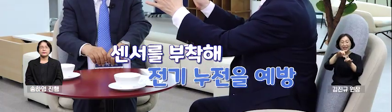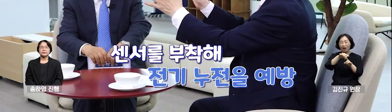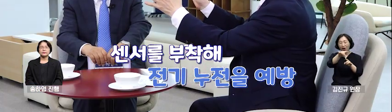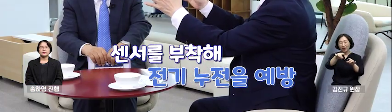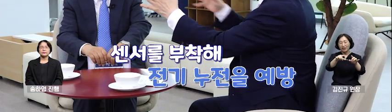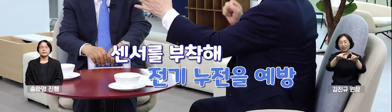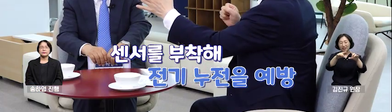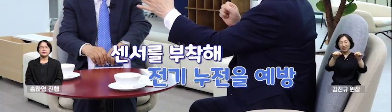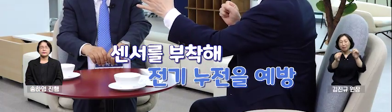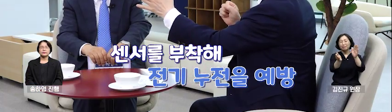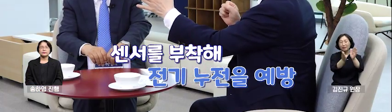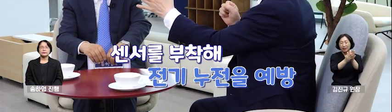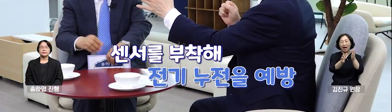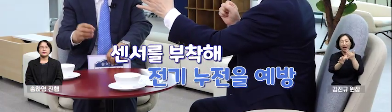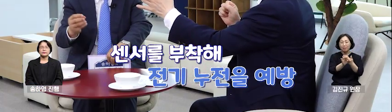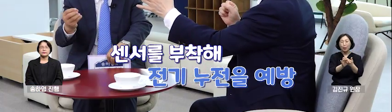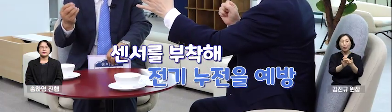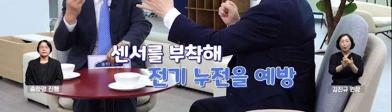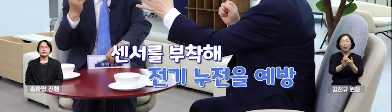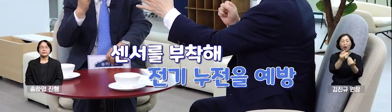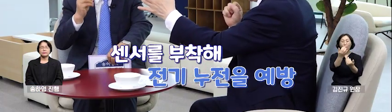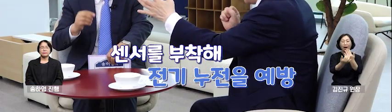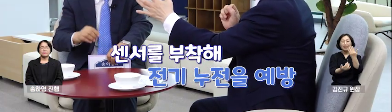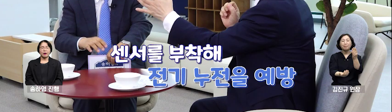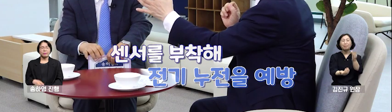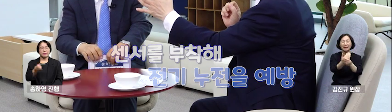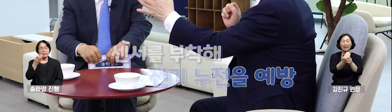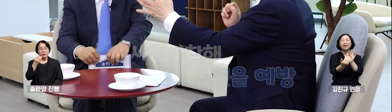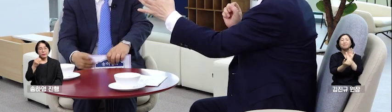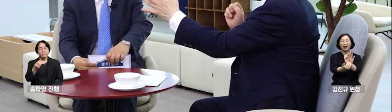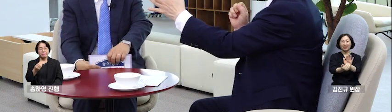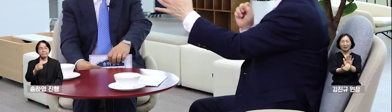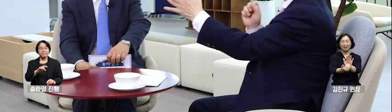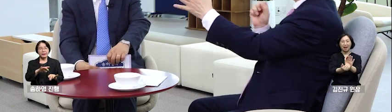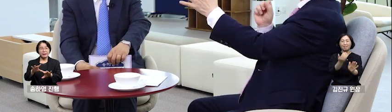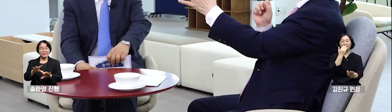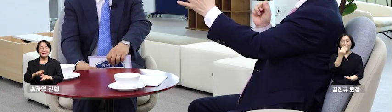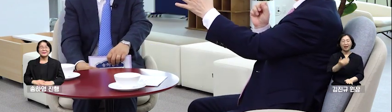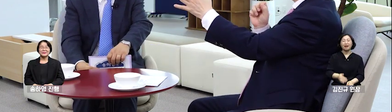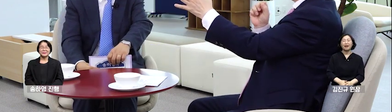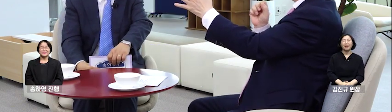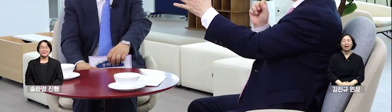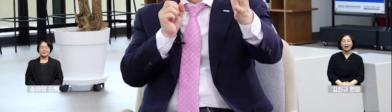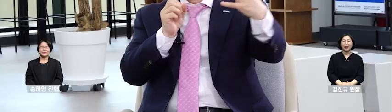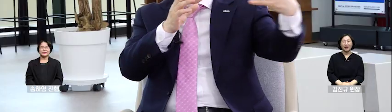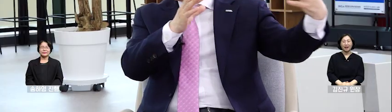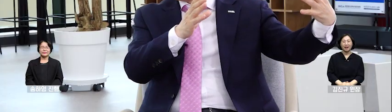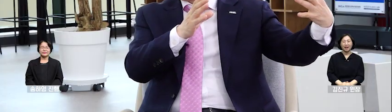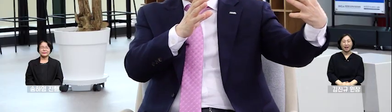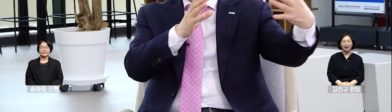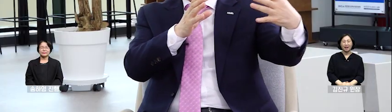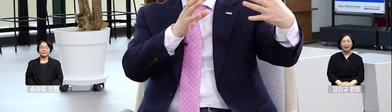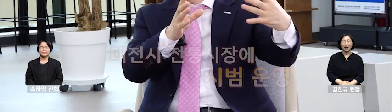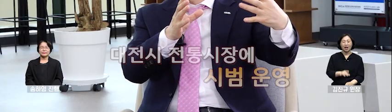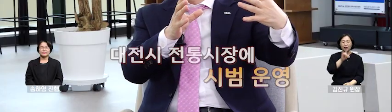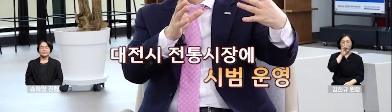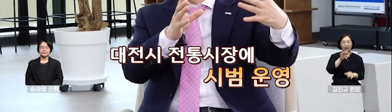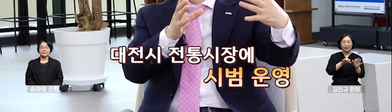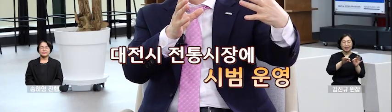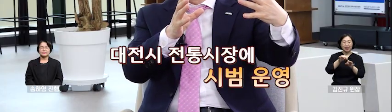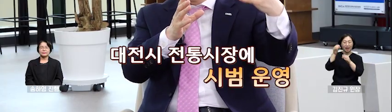할 것을 미리 이라 하는 거죠 어이 장주가 오면은 놀라고 그렇죠 그래서 지금 뭐 중앙시장 이라든지